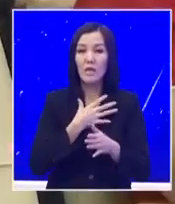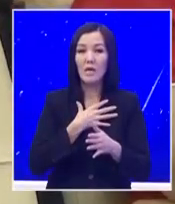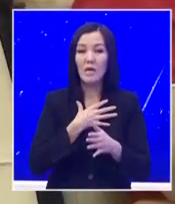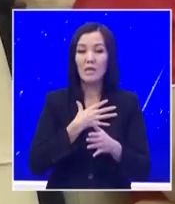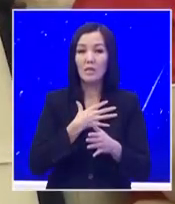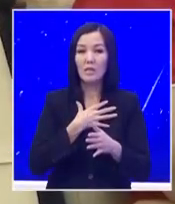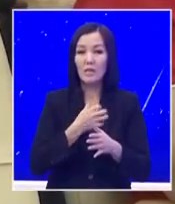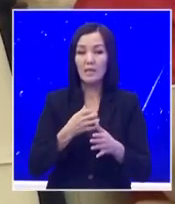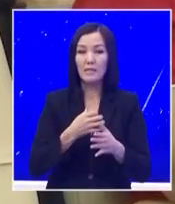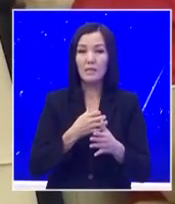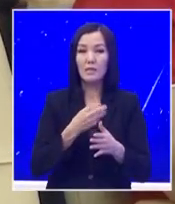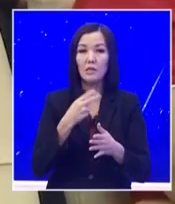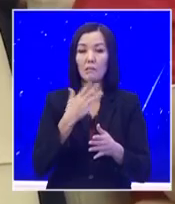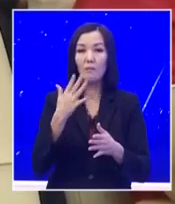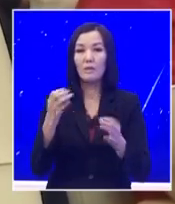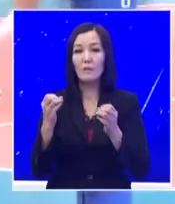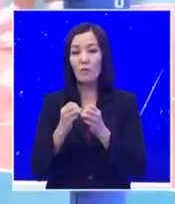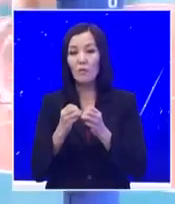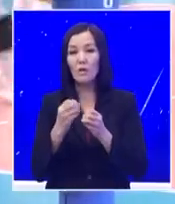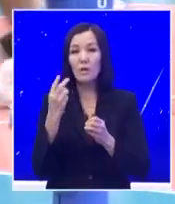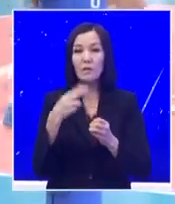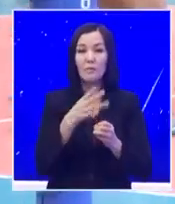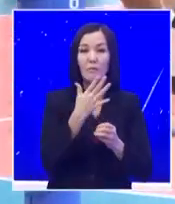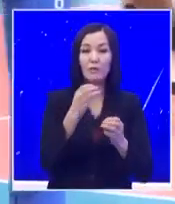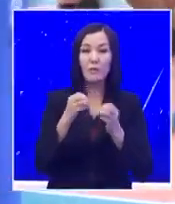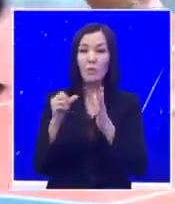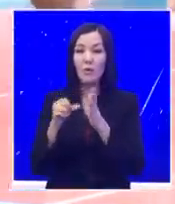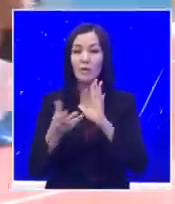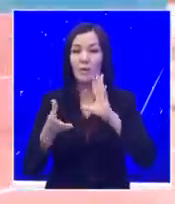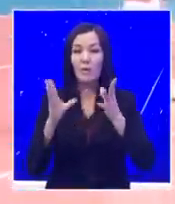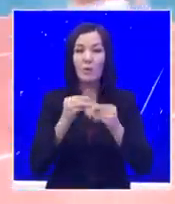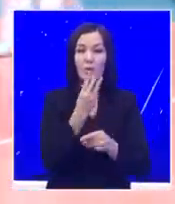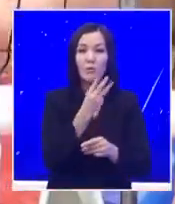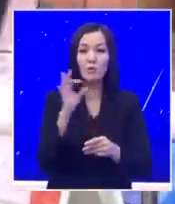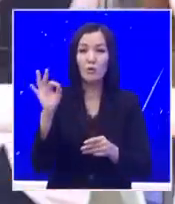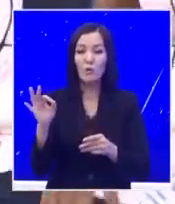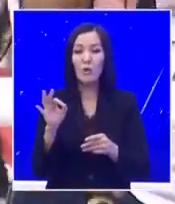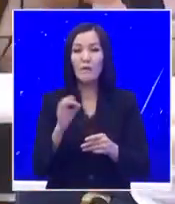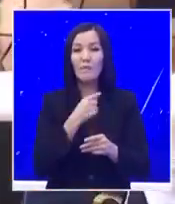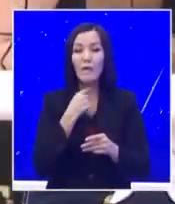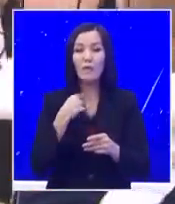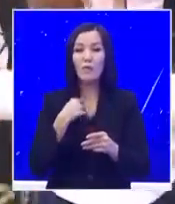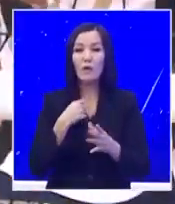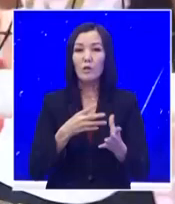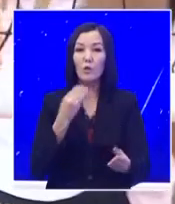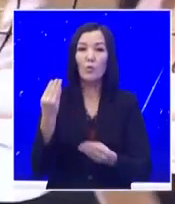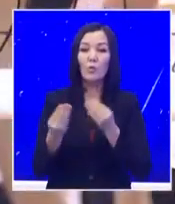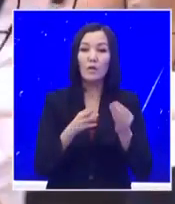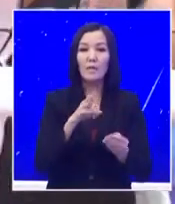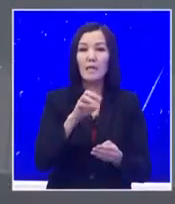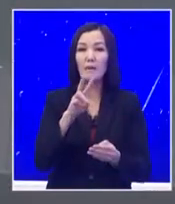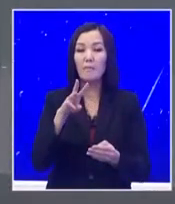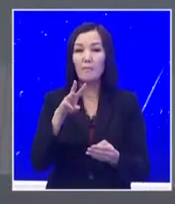кезеңде 25-10 және 25-16 нәтижесі тіркелді. Қорытынды есеп 3-0. Талдықорғандықтар сапында Тамирис